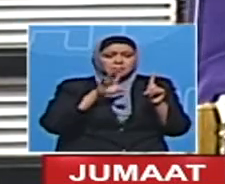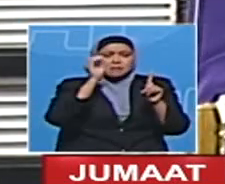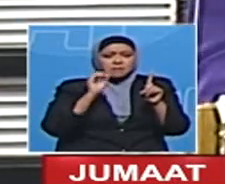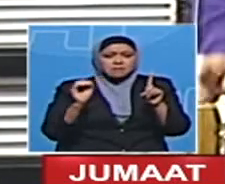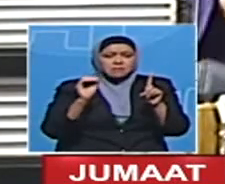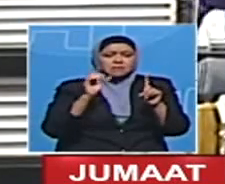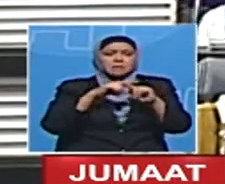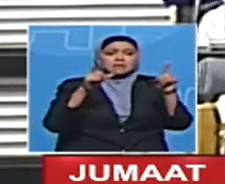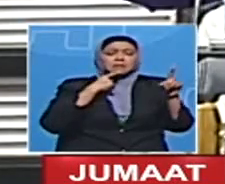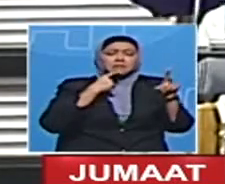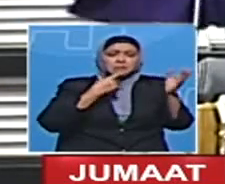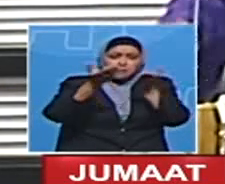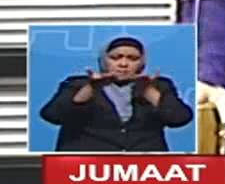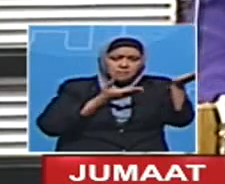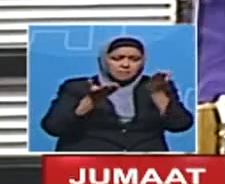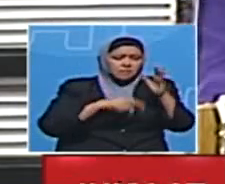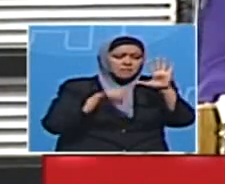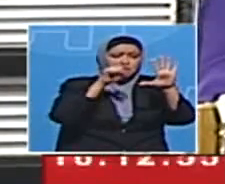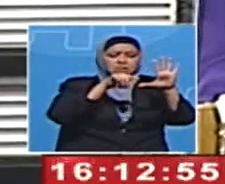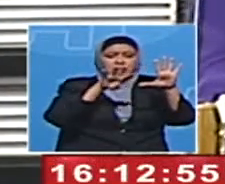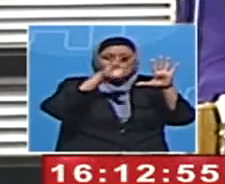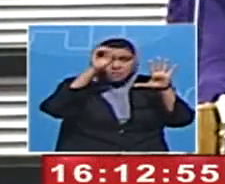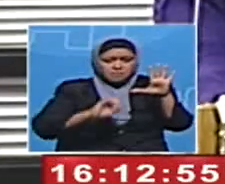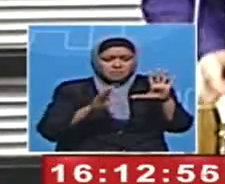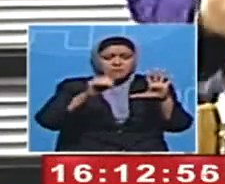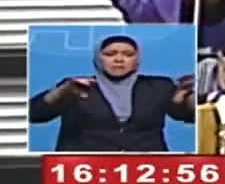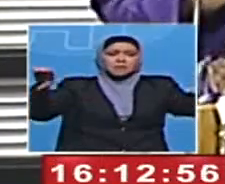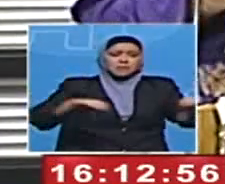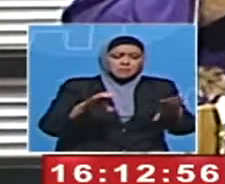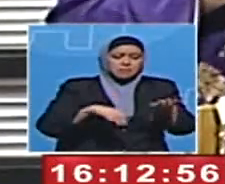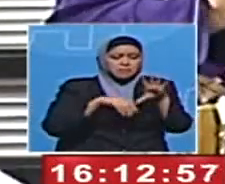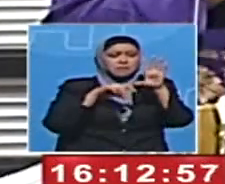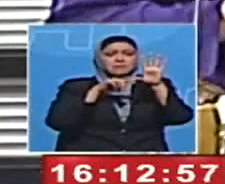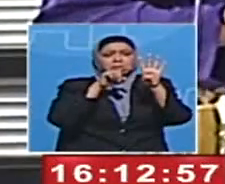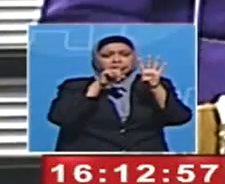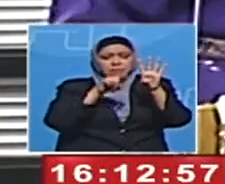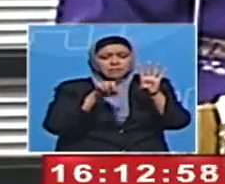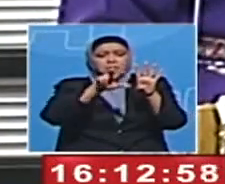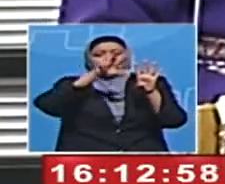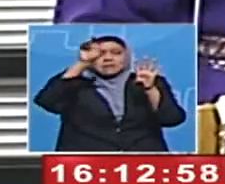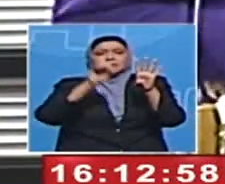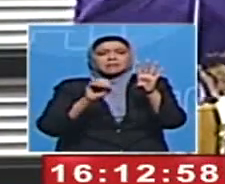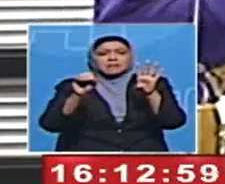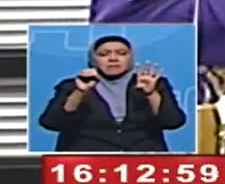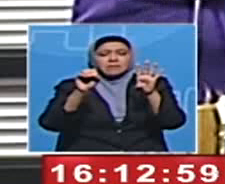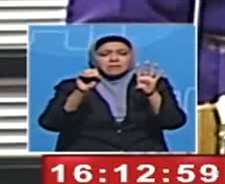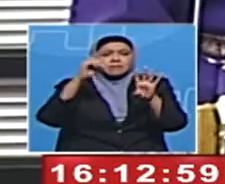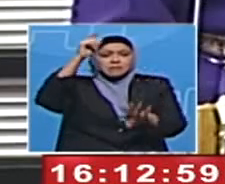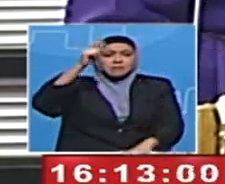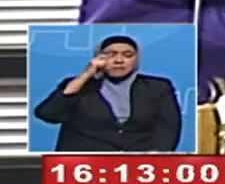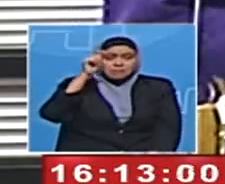8.4% perkhidmatan 5.4% manakala pembuatan sebanyak 4.3% tuan yang